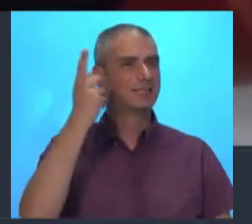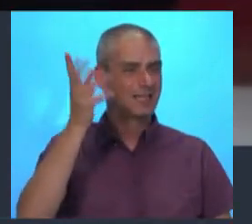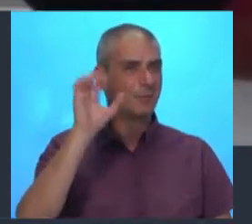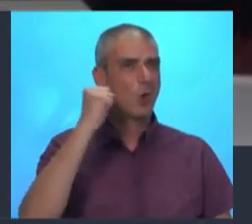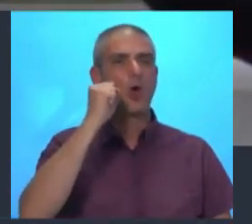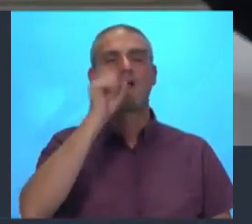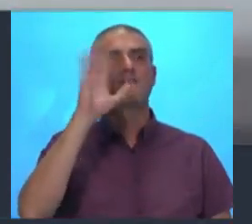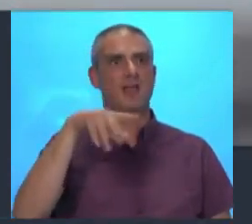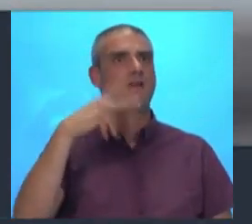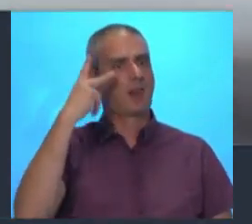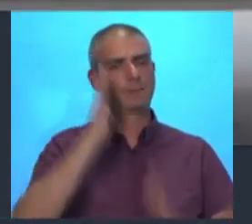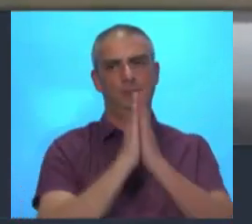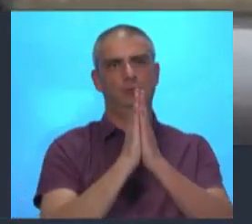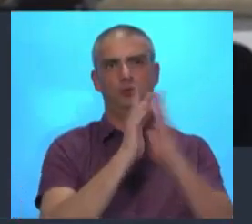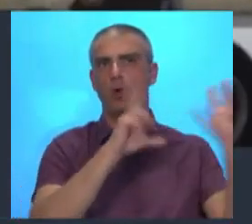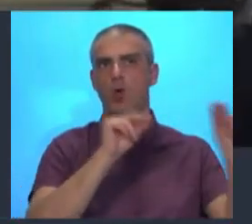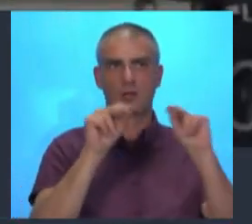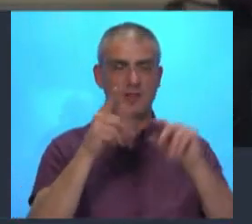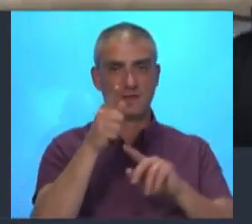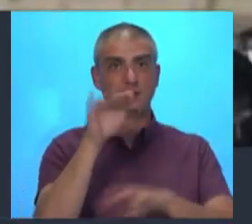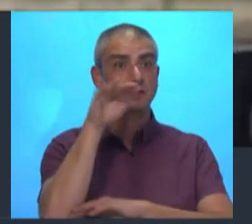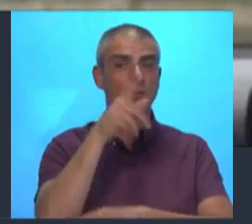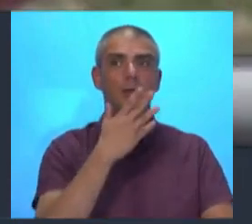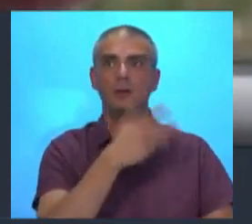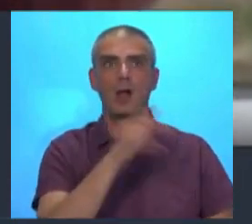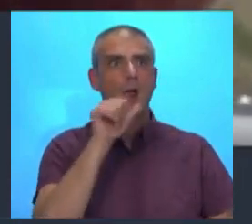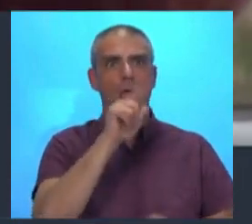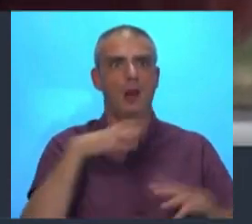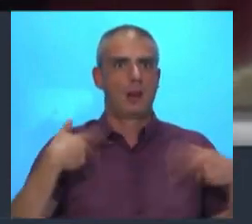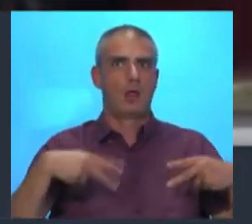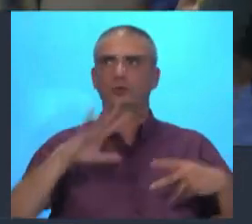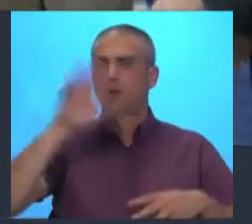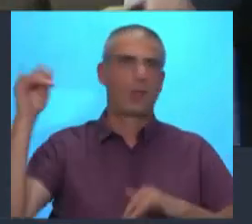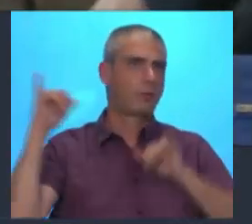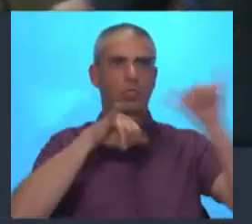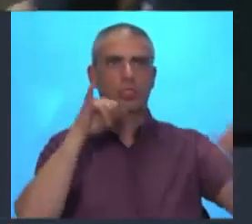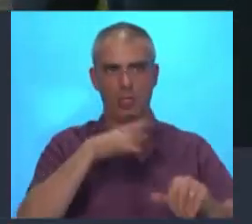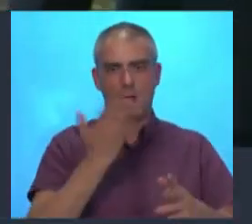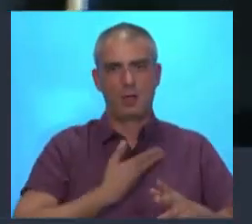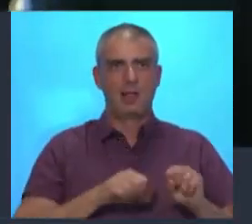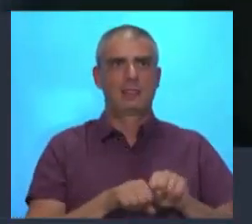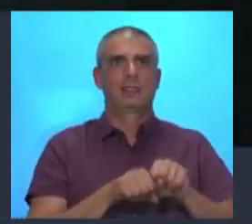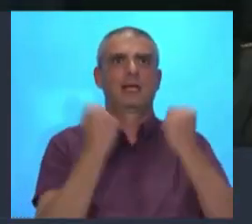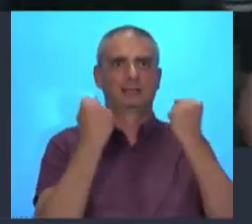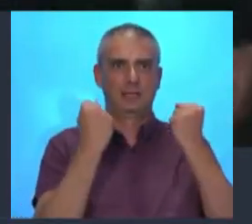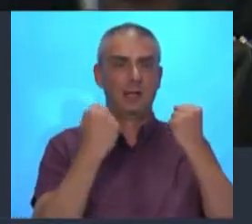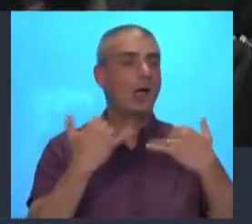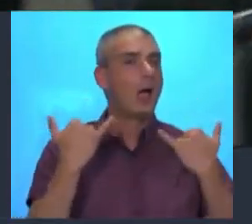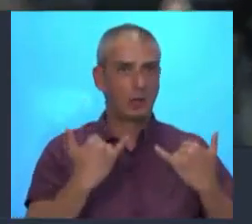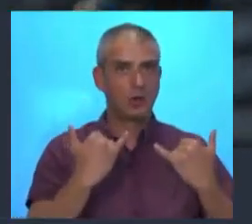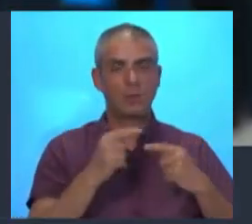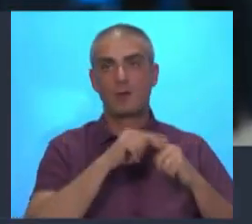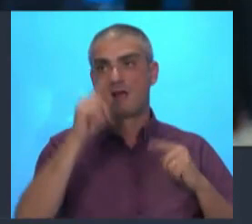פיליפינית הגישו בקשה דומה לסעודים. באל על חוששים ממדרון תלול ונזק ממשי לחברה. היום זה הקו